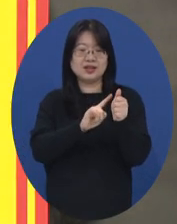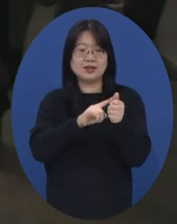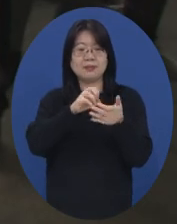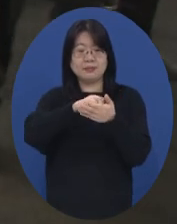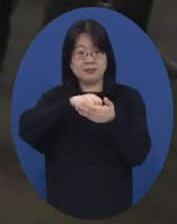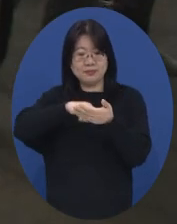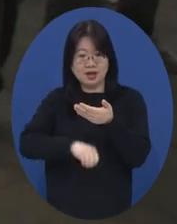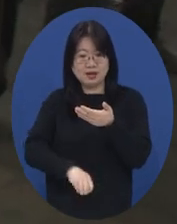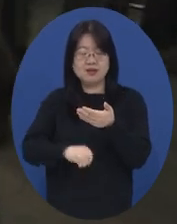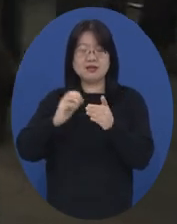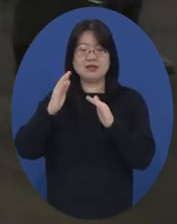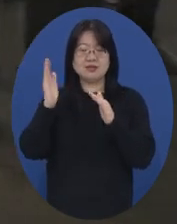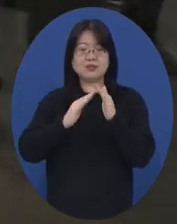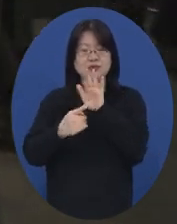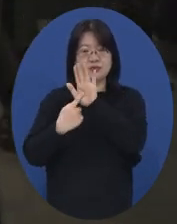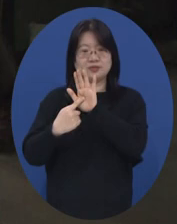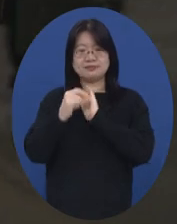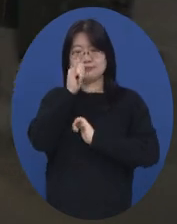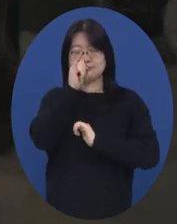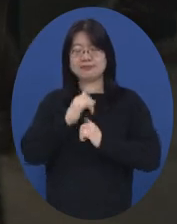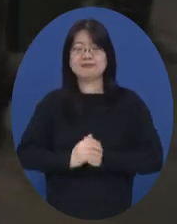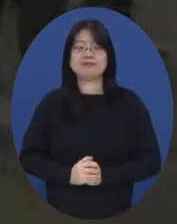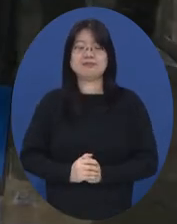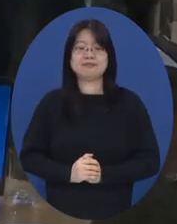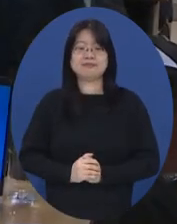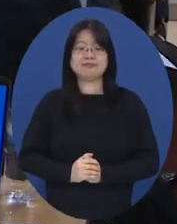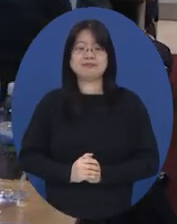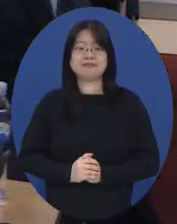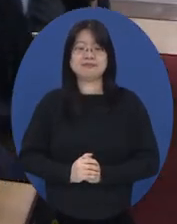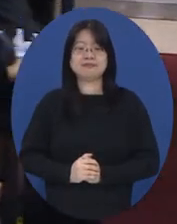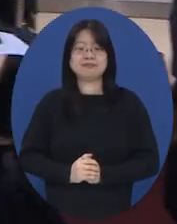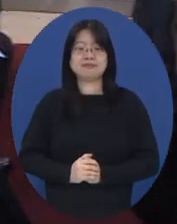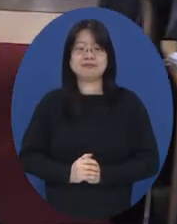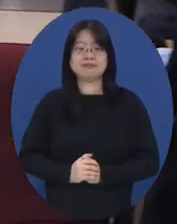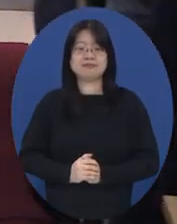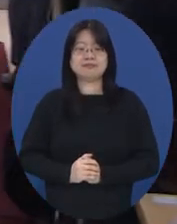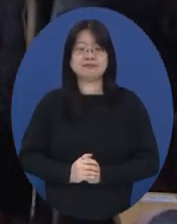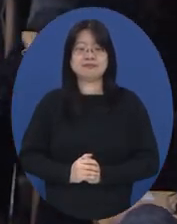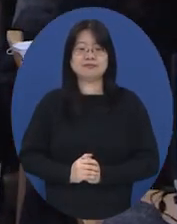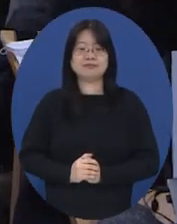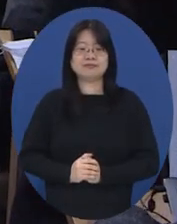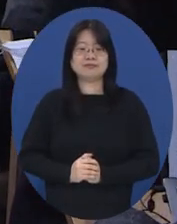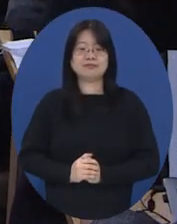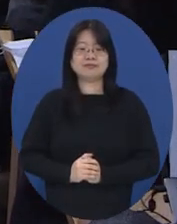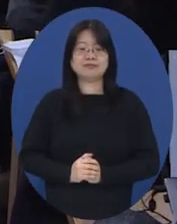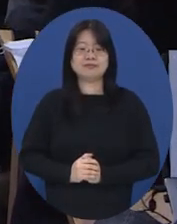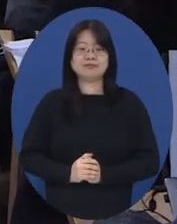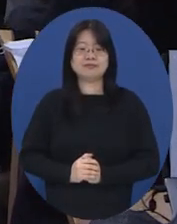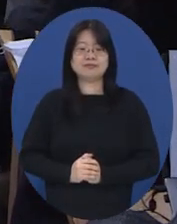대상에서 제외하고 이를 공시한다는 방침입니다. 경기지TV 최지연입니다.